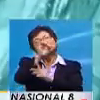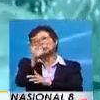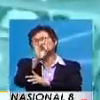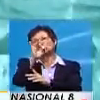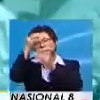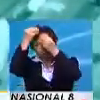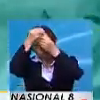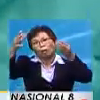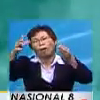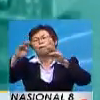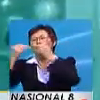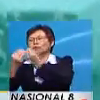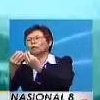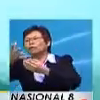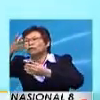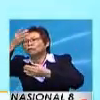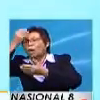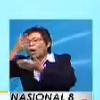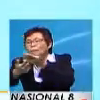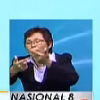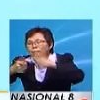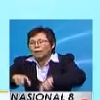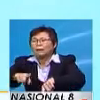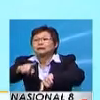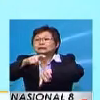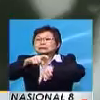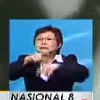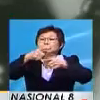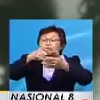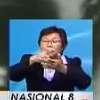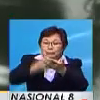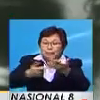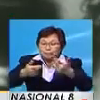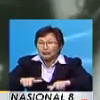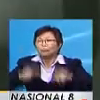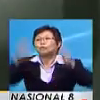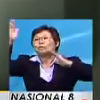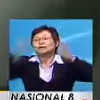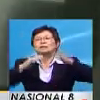dalam mengikuti perkembangan semasa negara sehingga 194